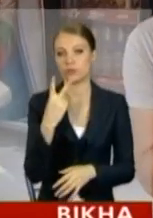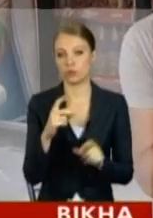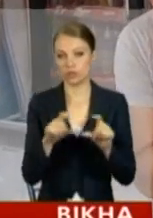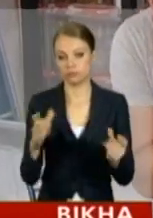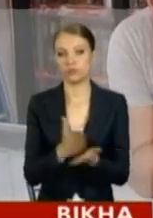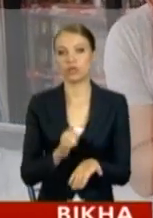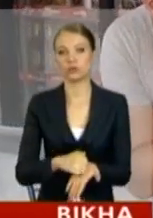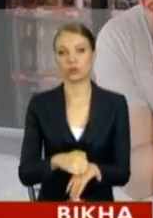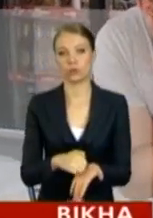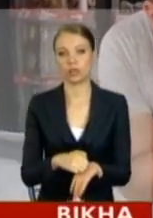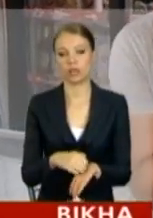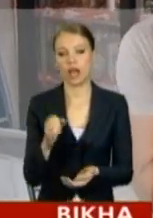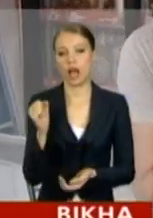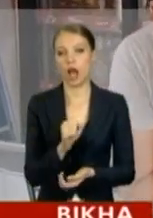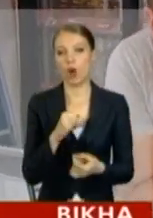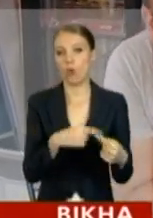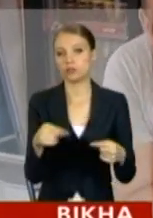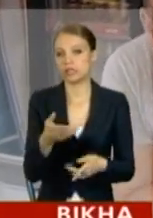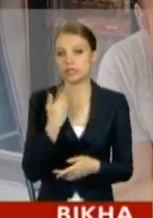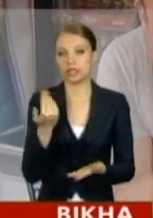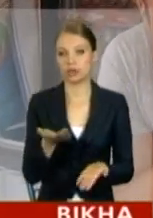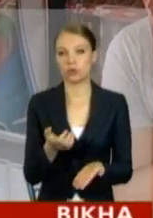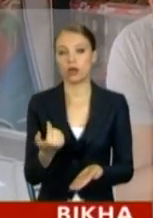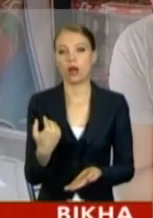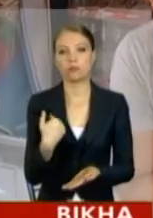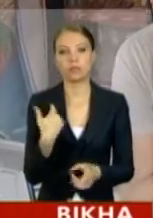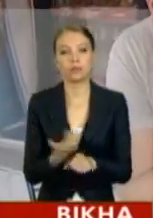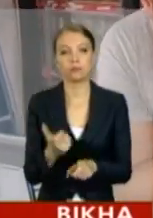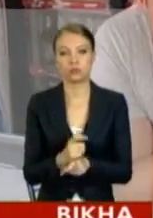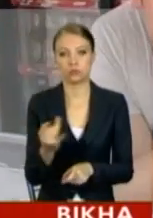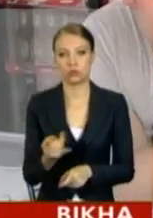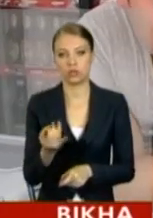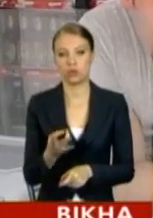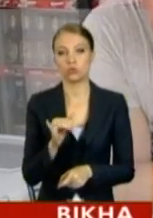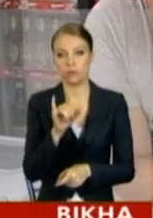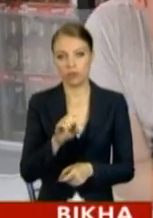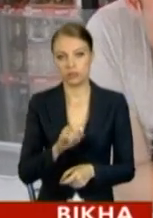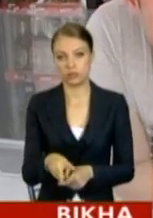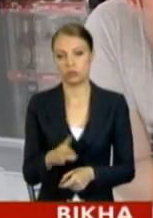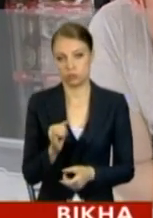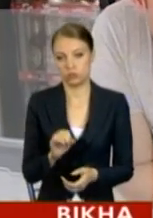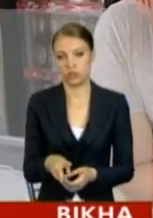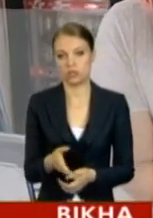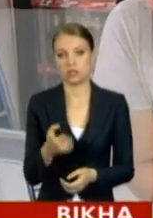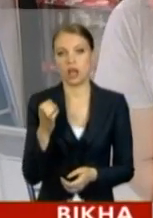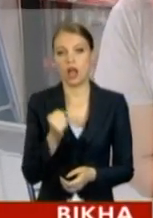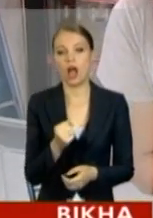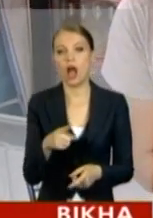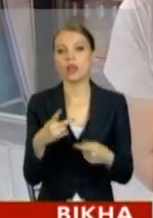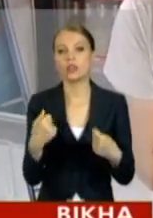є документи, а у остальних нету. От мені безумно цікаво. Є документи? Ну, є. Да. А ну.